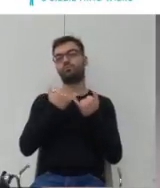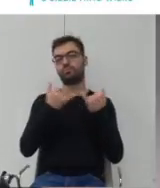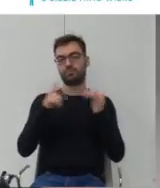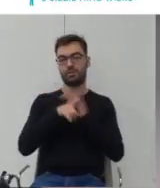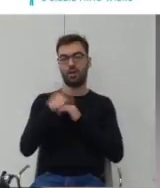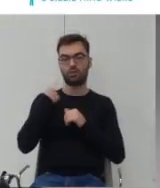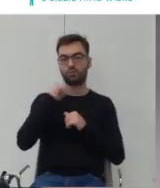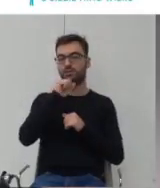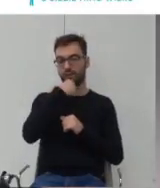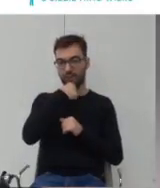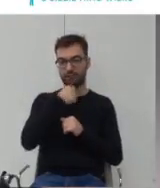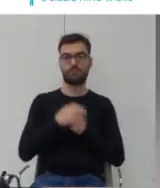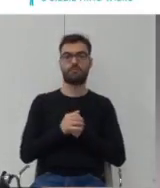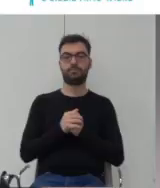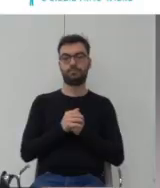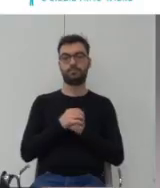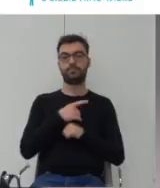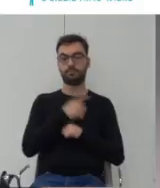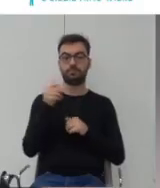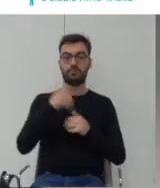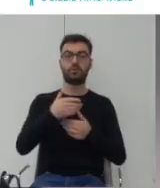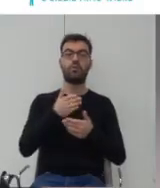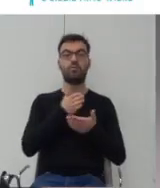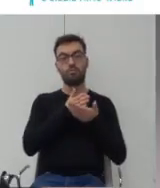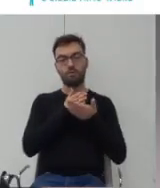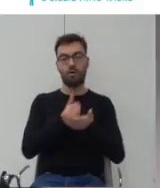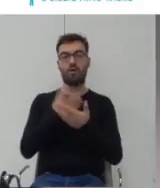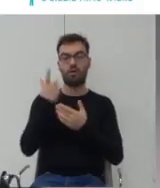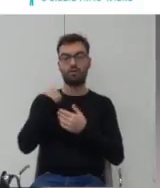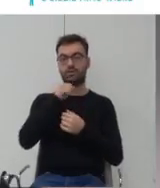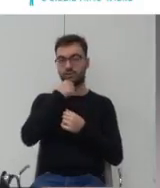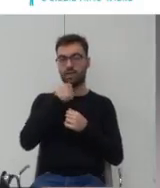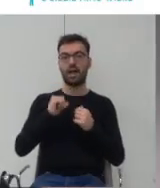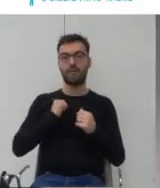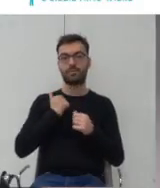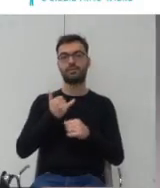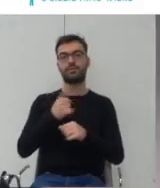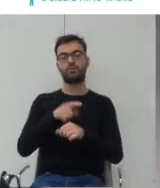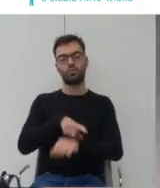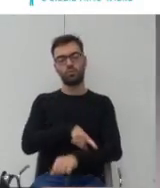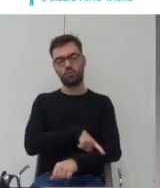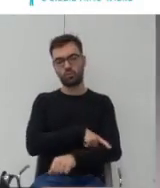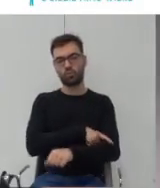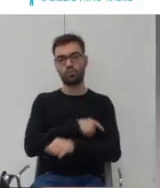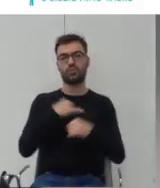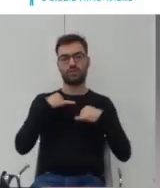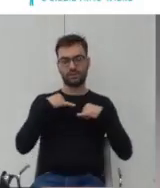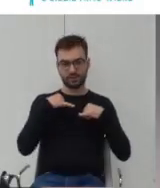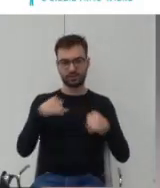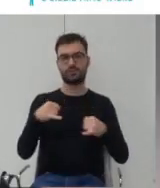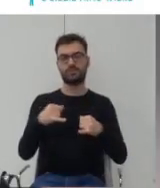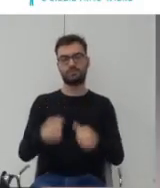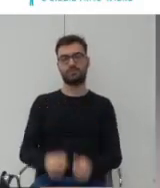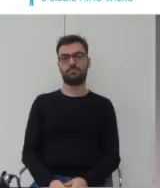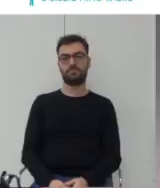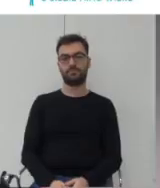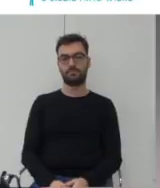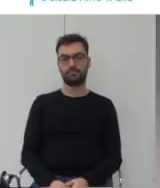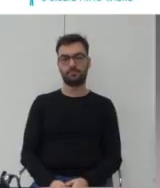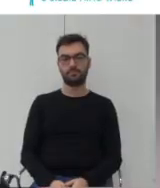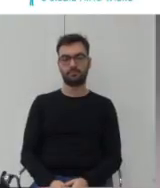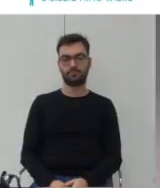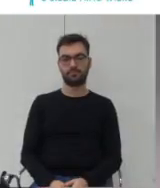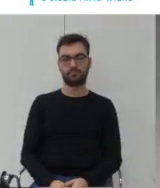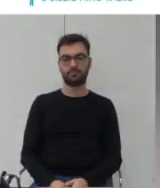osobom starszym, które mogą pomóc osobom starszym w pozostaniu jak najdłużej u siebie mimo wieku.